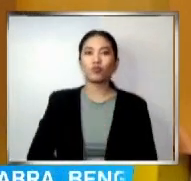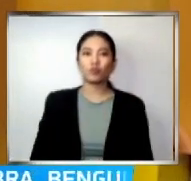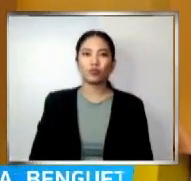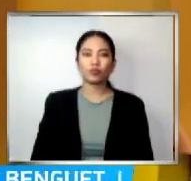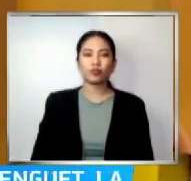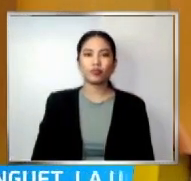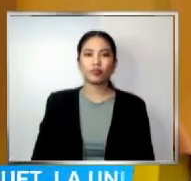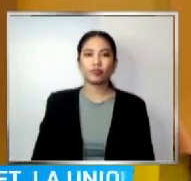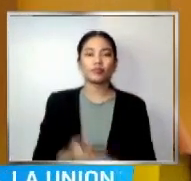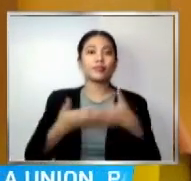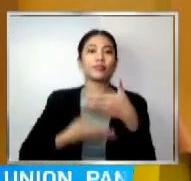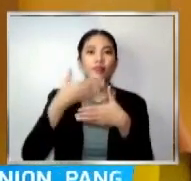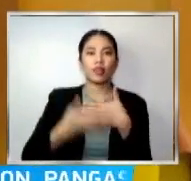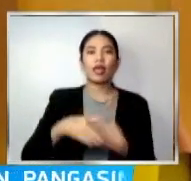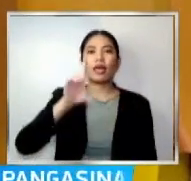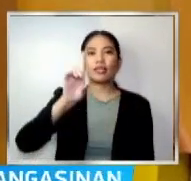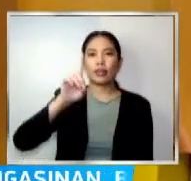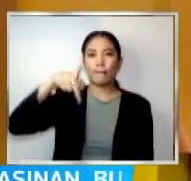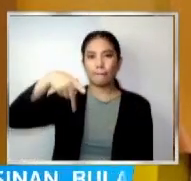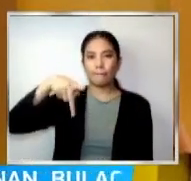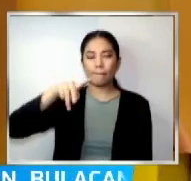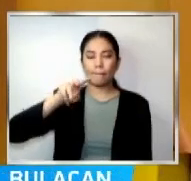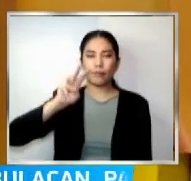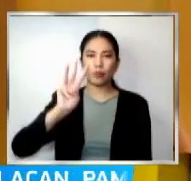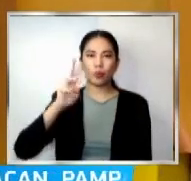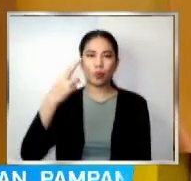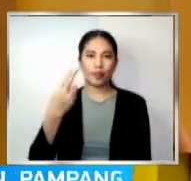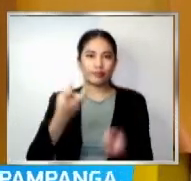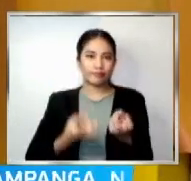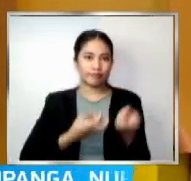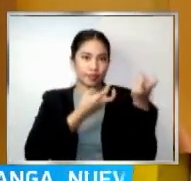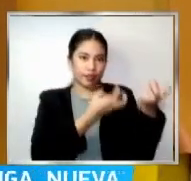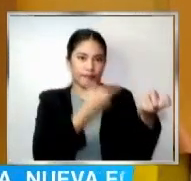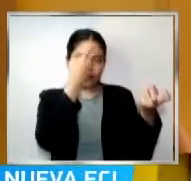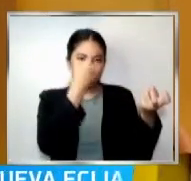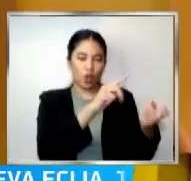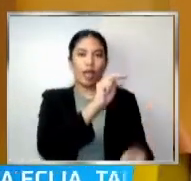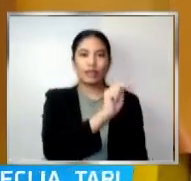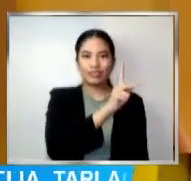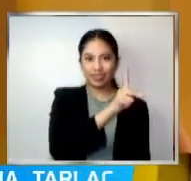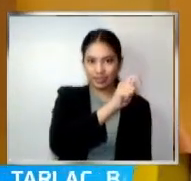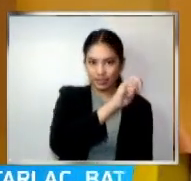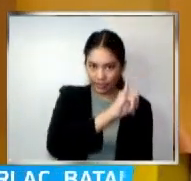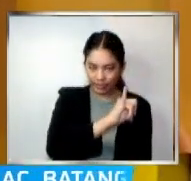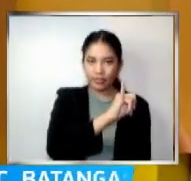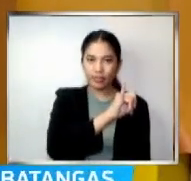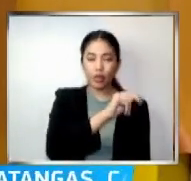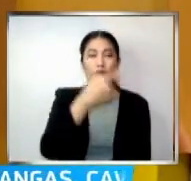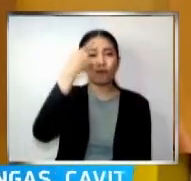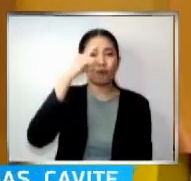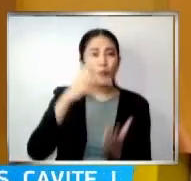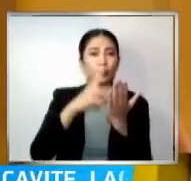DPWH National Kidney Transplant Institute ang modular hemodialysis facility na proyekto po para sa mga nagdadialysis na